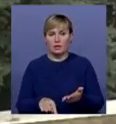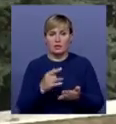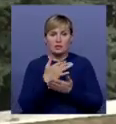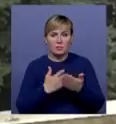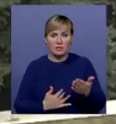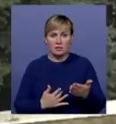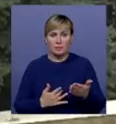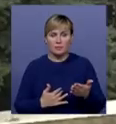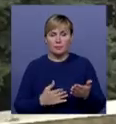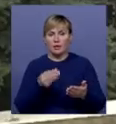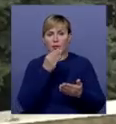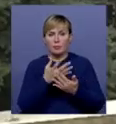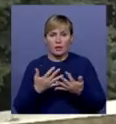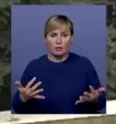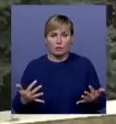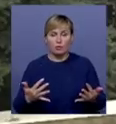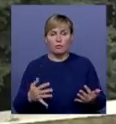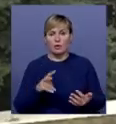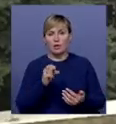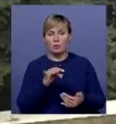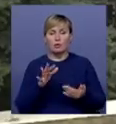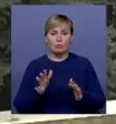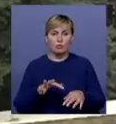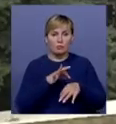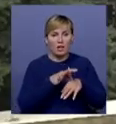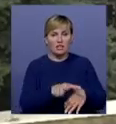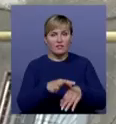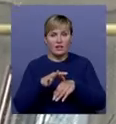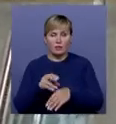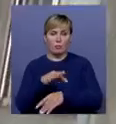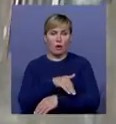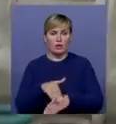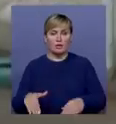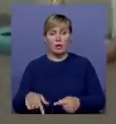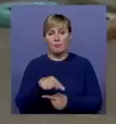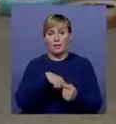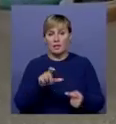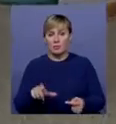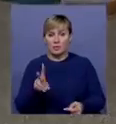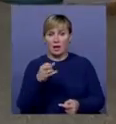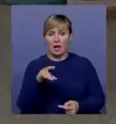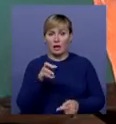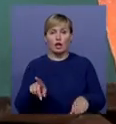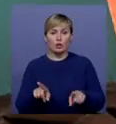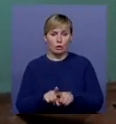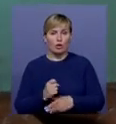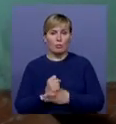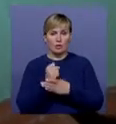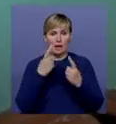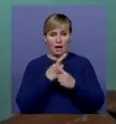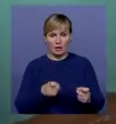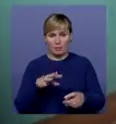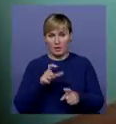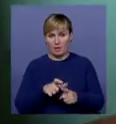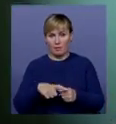списки продуктовых наборов и будем развозить по адресам. Бизнесмен Карат Кудайберген тоже поддержал акцию. По